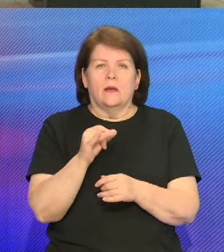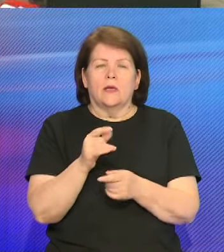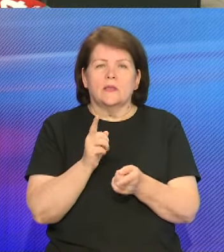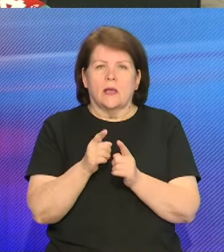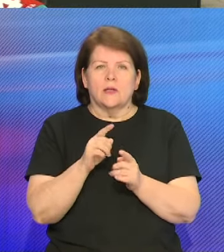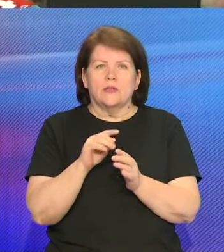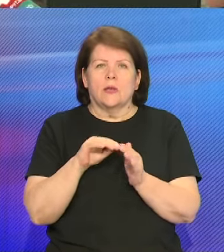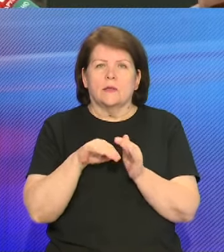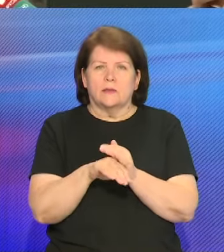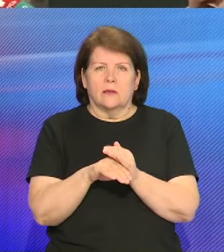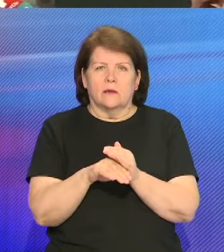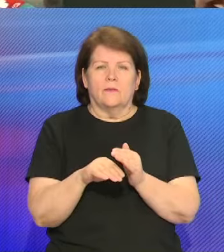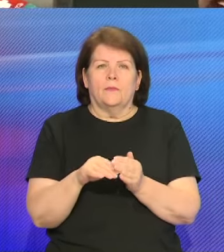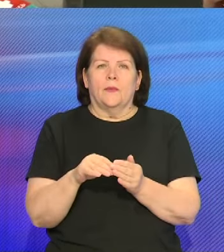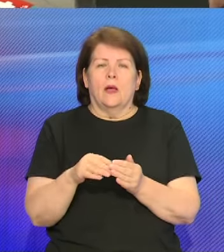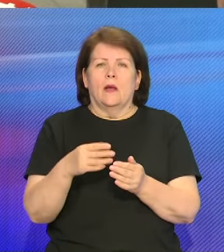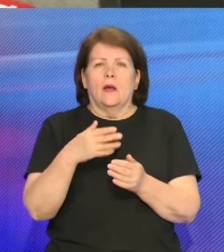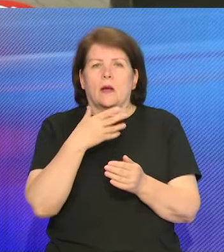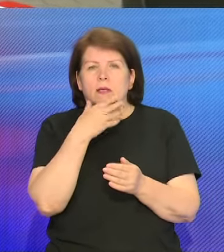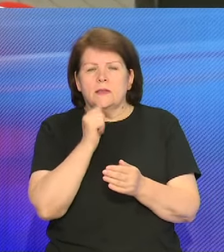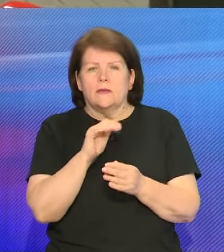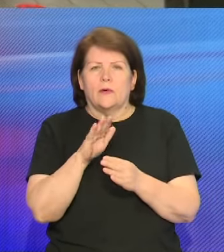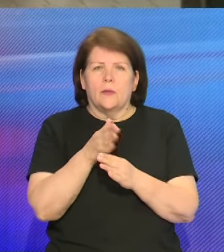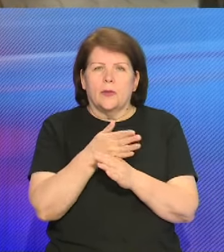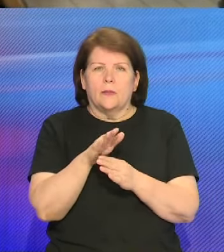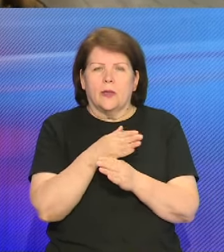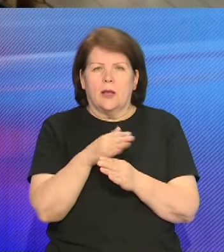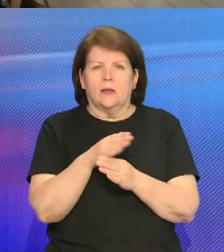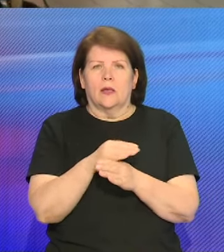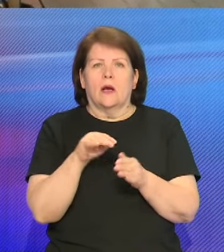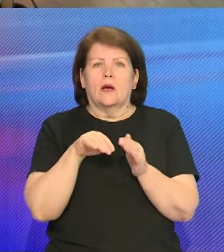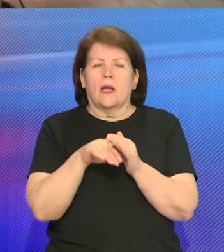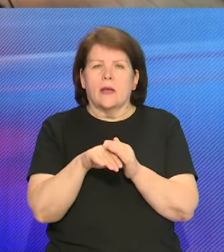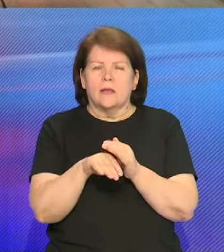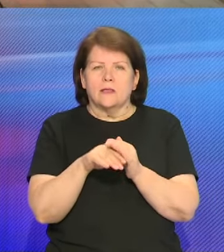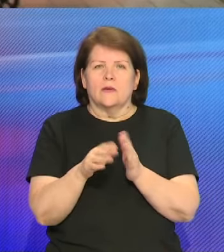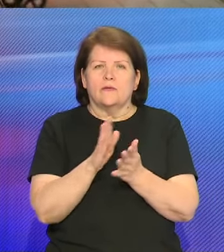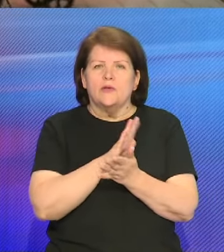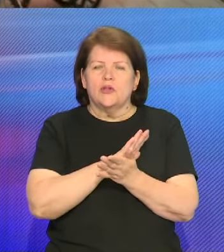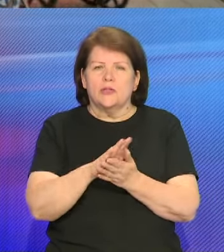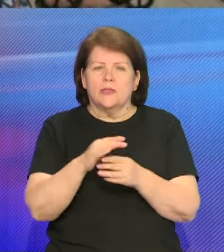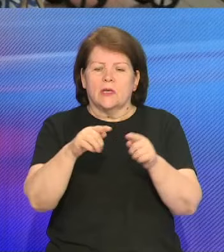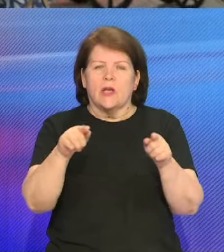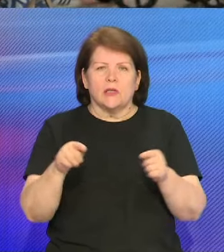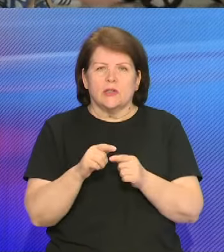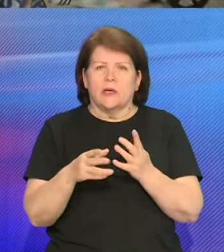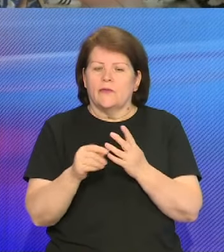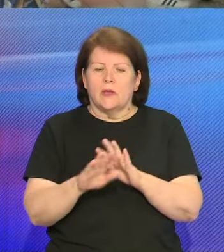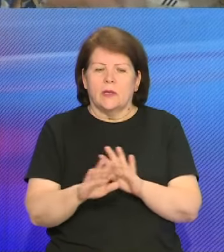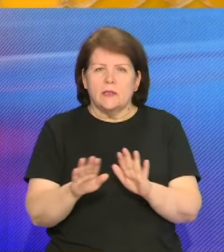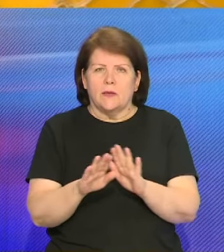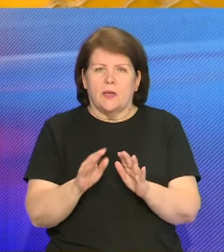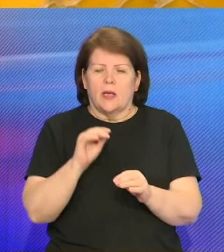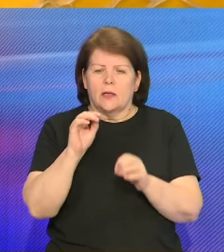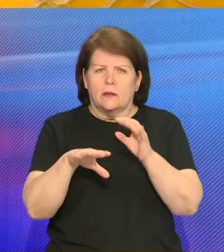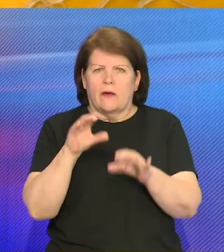Дыня вся цэлая, красивая, перебраная, храніцца в чыстых ящиках. Ни на земле, ни на валах, ни без